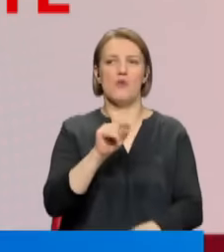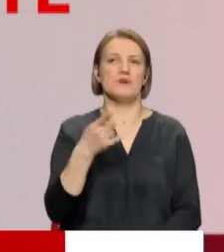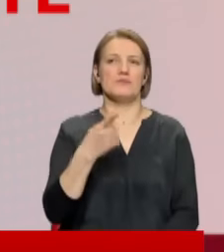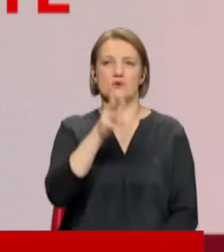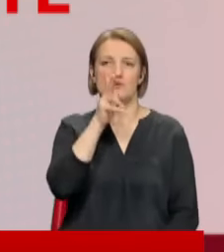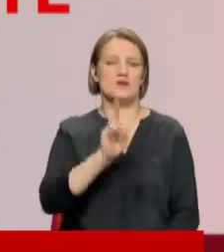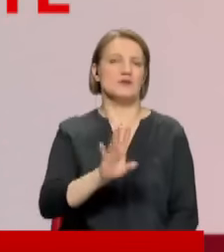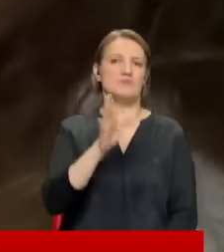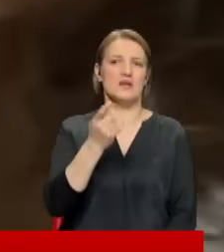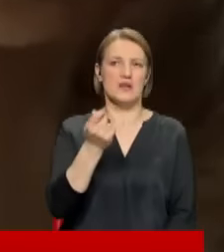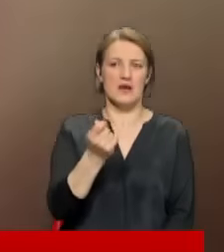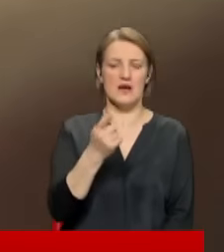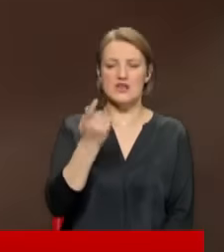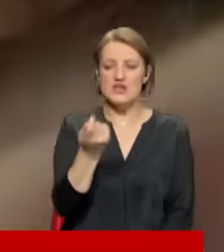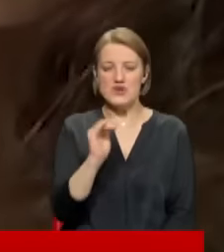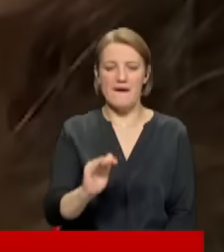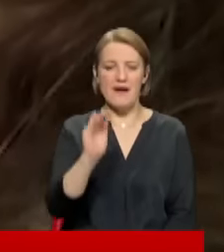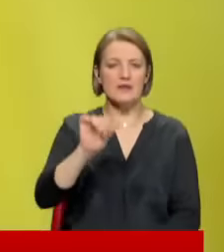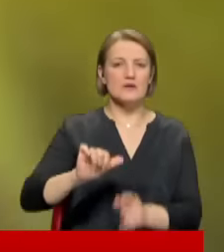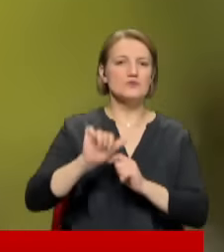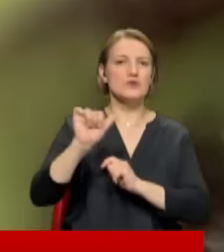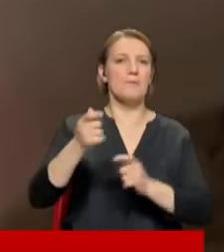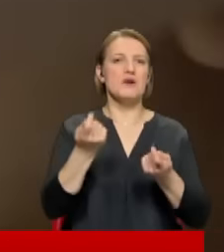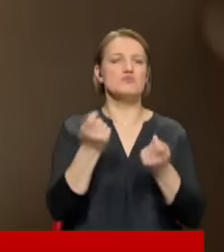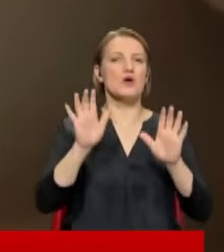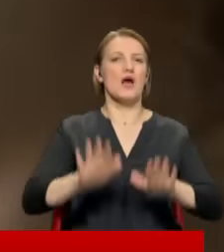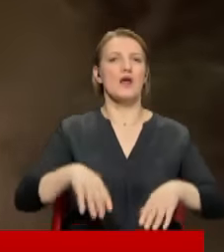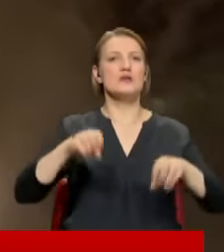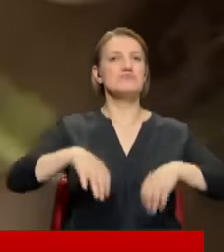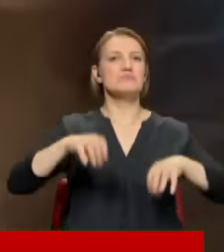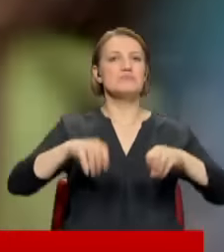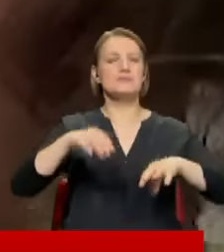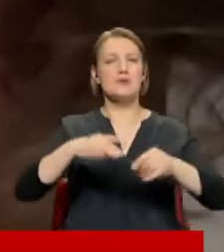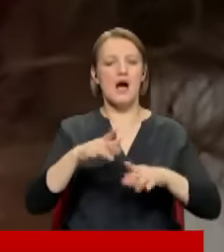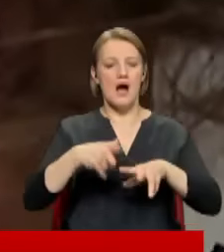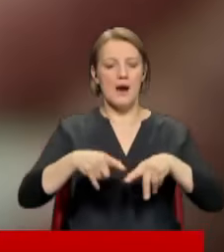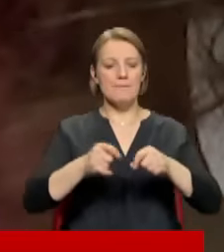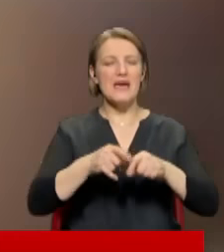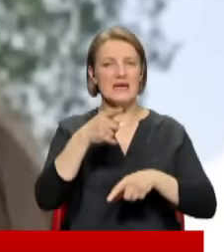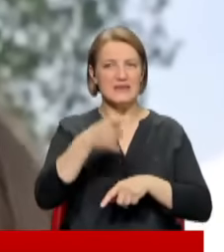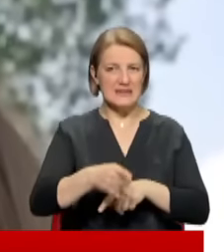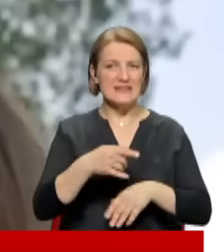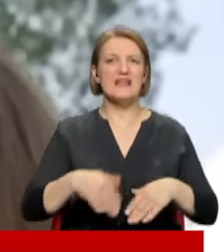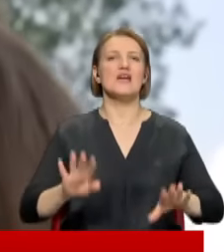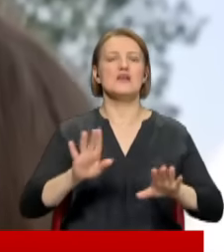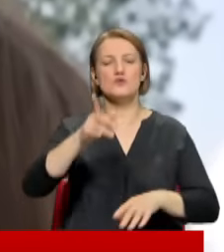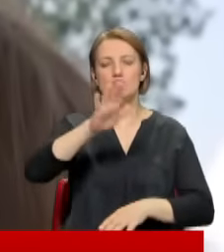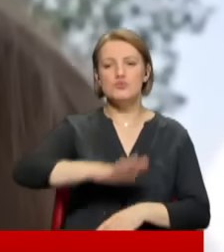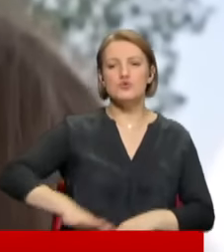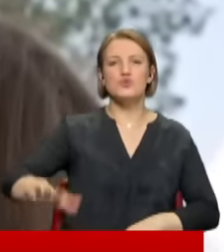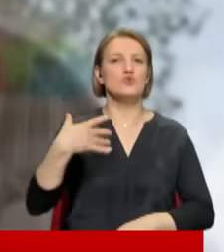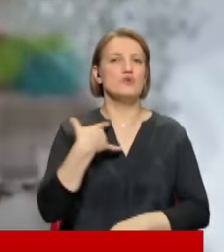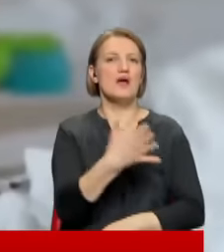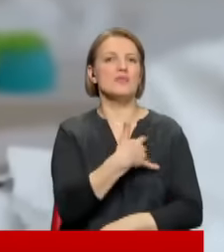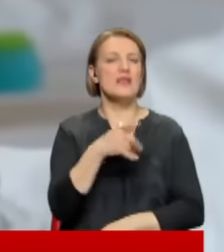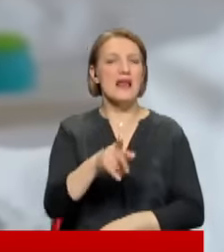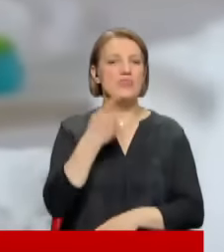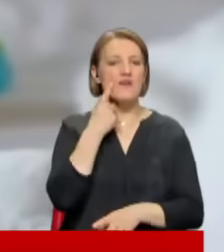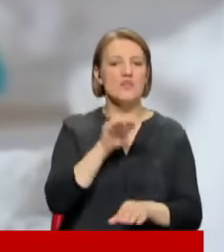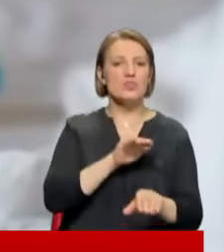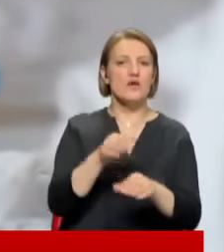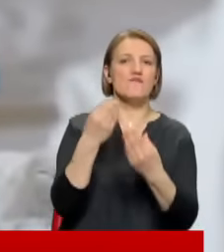11.375 lira. İş hayatından uzaklaşmak zorunda kalan kadınlar Avrupa Birliği kontenjanıyla değil, tüm çalışan annelere devletin